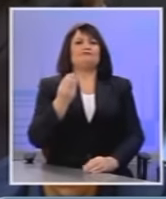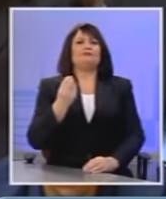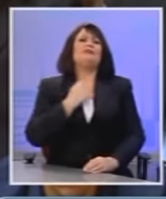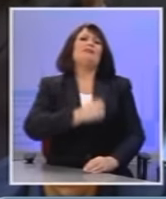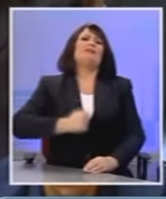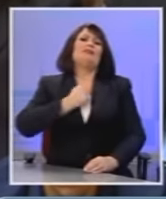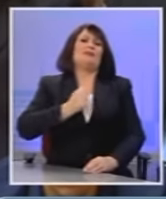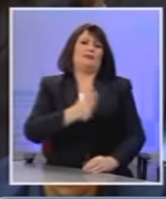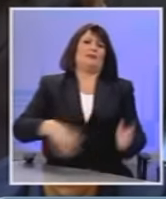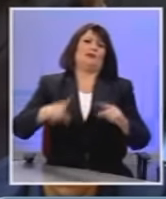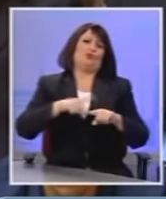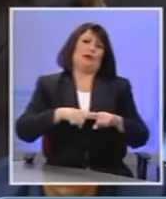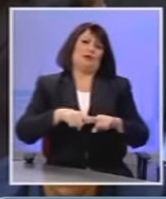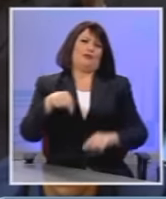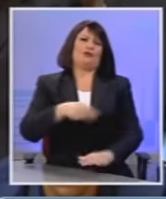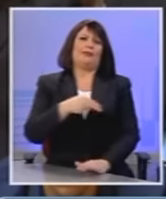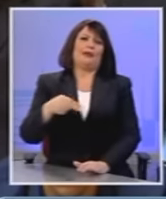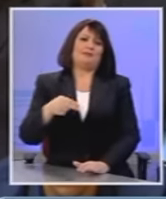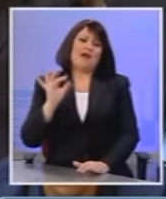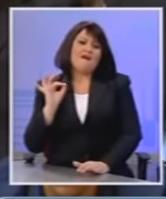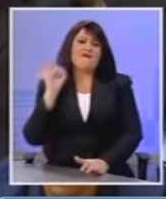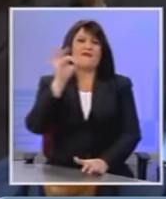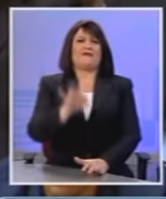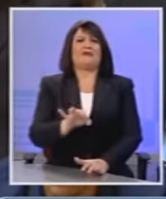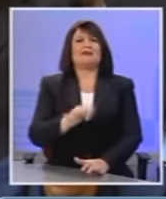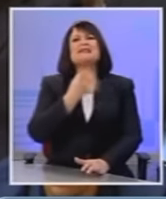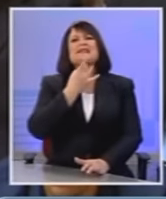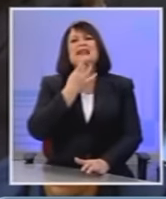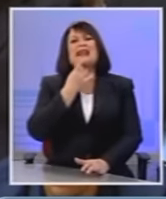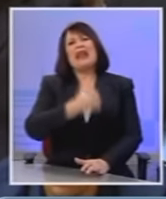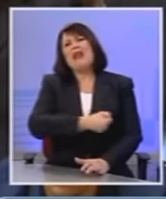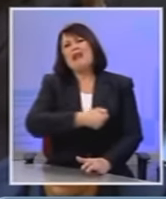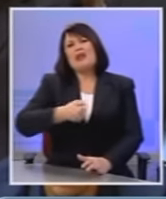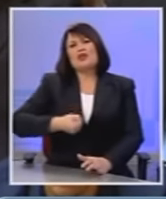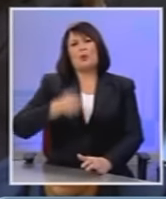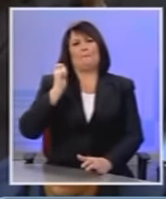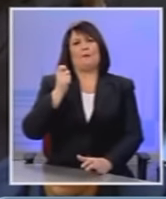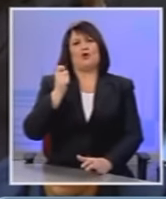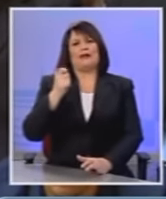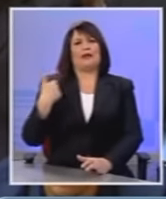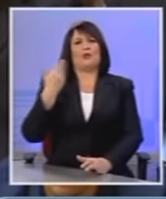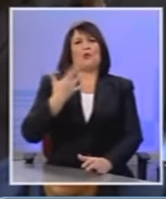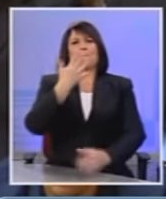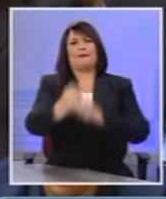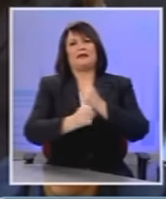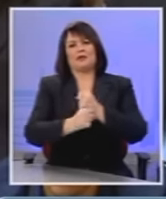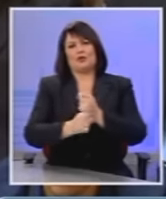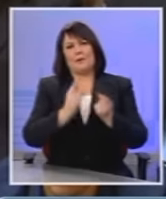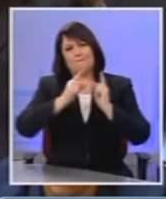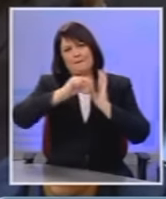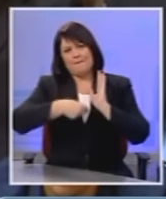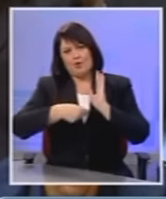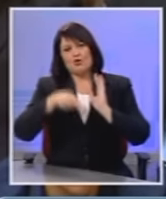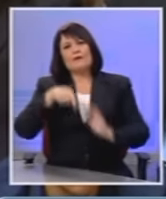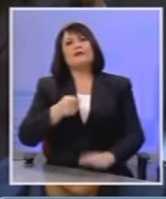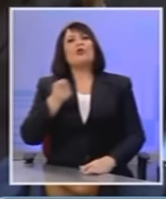δυστυχίας του ελληνικού λαού, που οδήγησε σε αυτή τη σκληρή πολιτική της λιτότητας των 5 χρόνων του μνημονίου, και για το χρέος